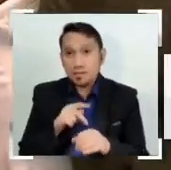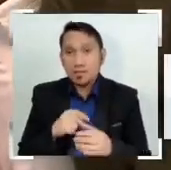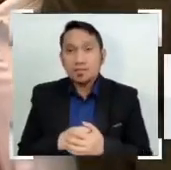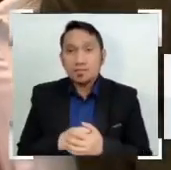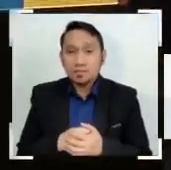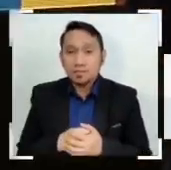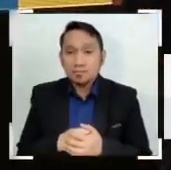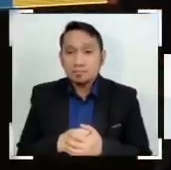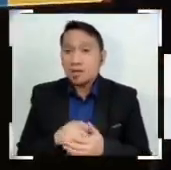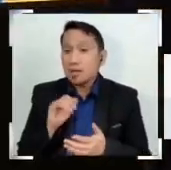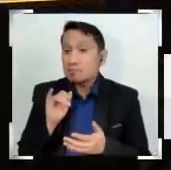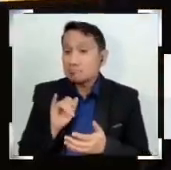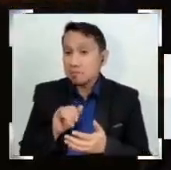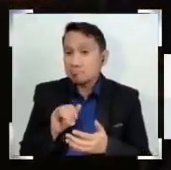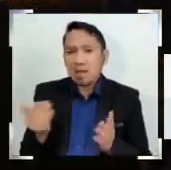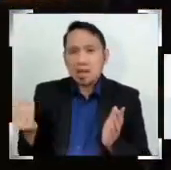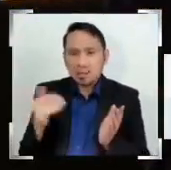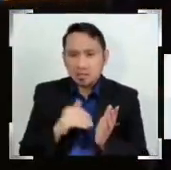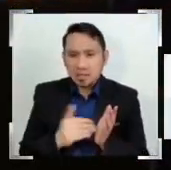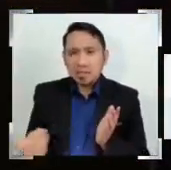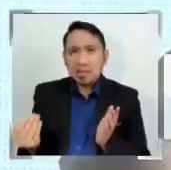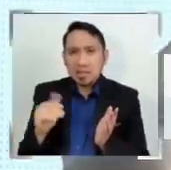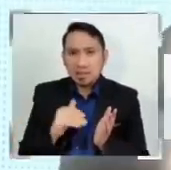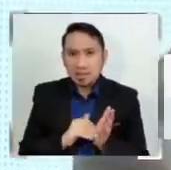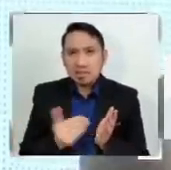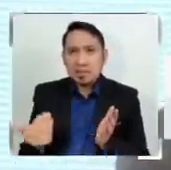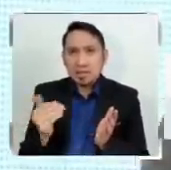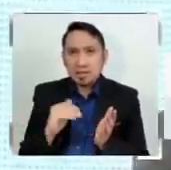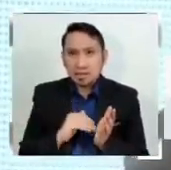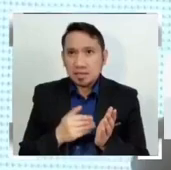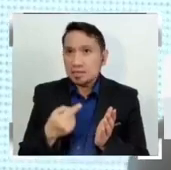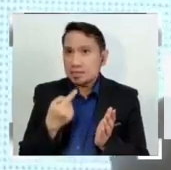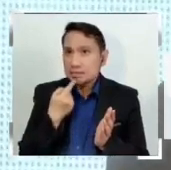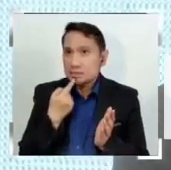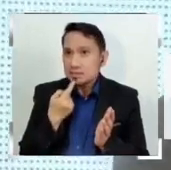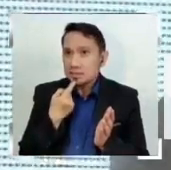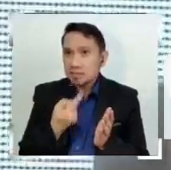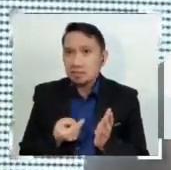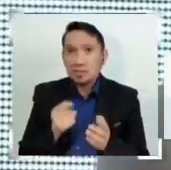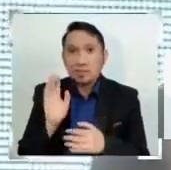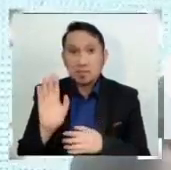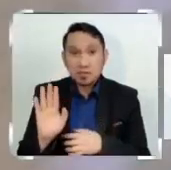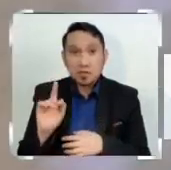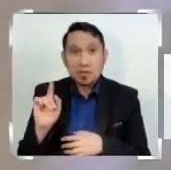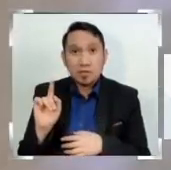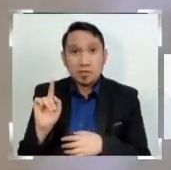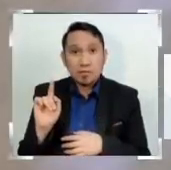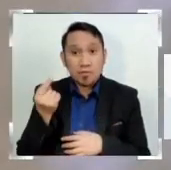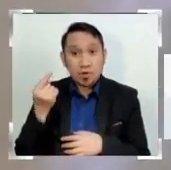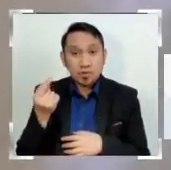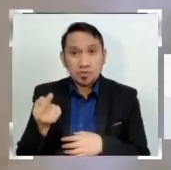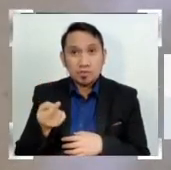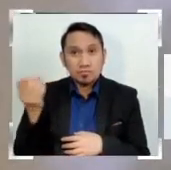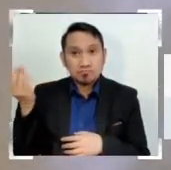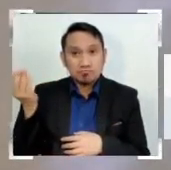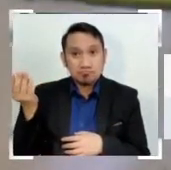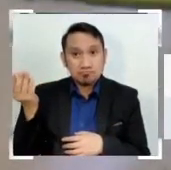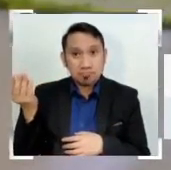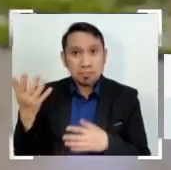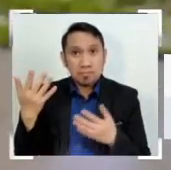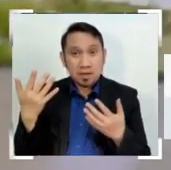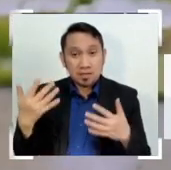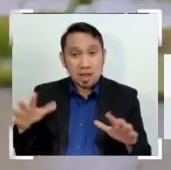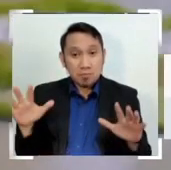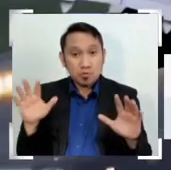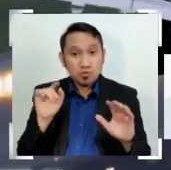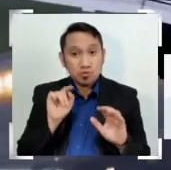Ito ang ilang ulit na sinabi ni Tourism Secretary Christina Frasco sa kanyang unang public engagement matapos sumiklab ang kontrobersya